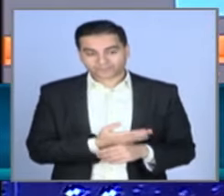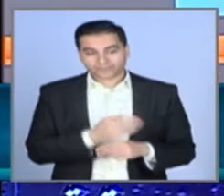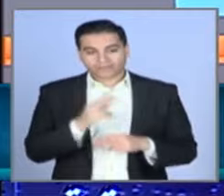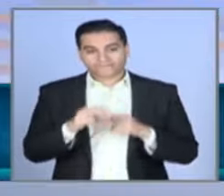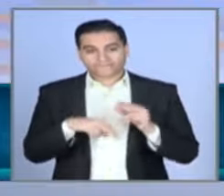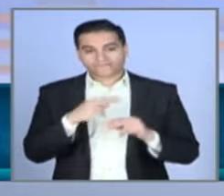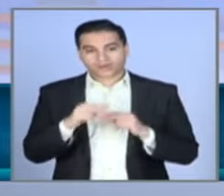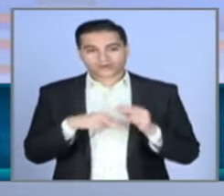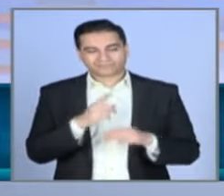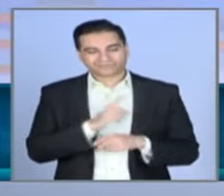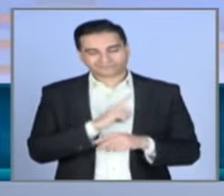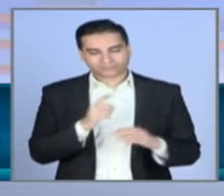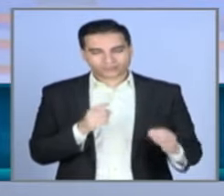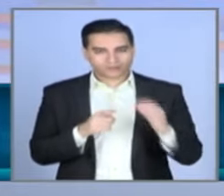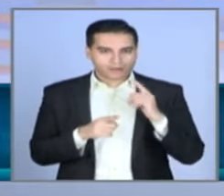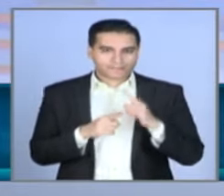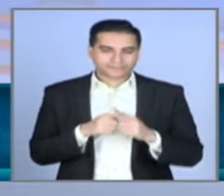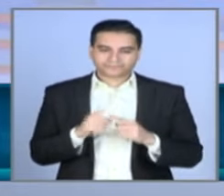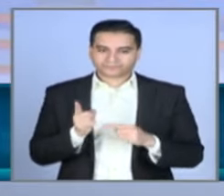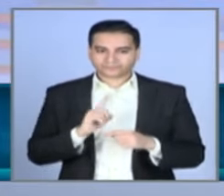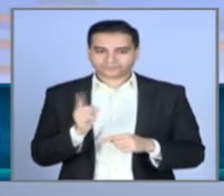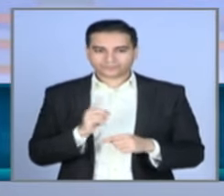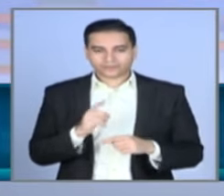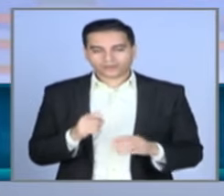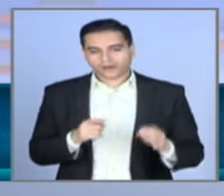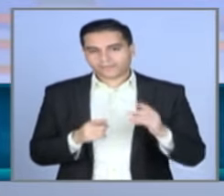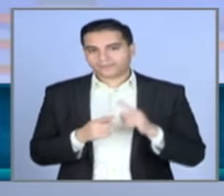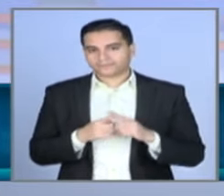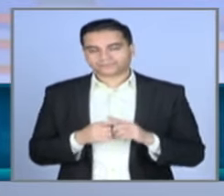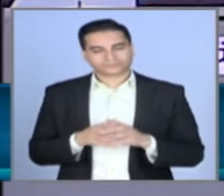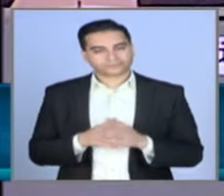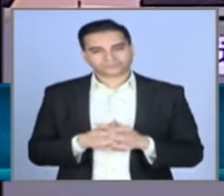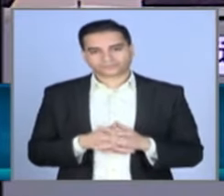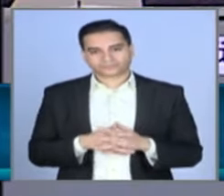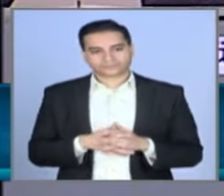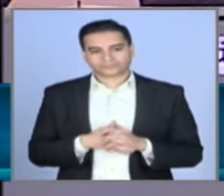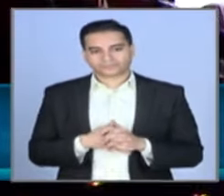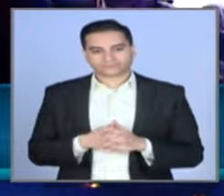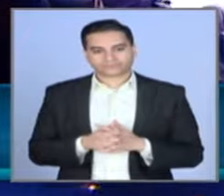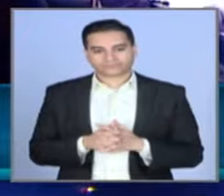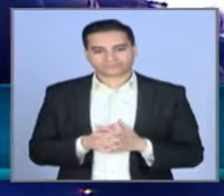الفيوم؟ مش الفيوم، لا. إجابة خاطئة.